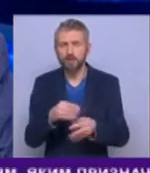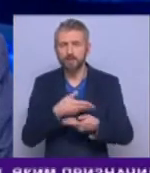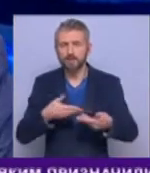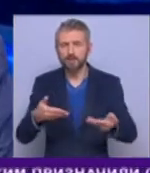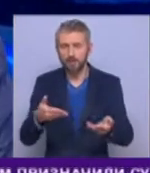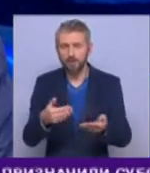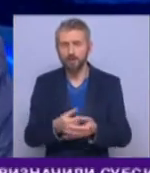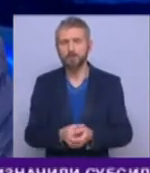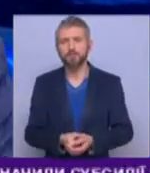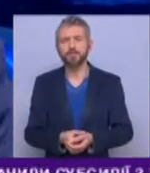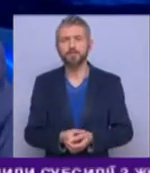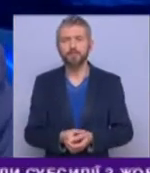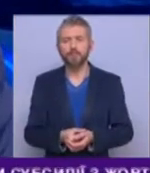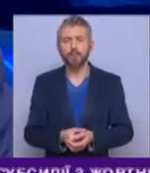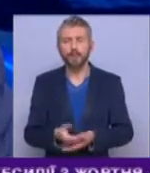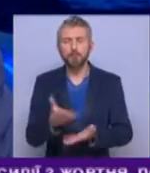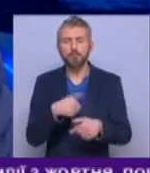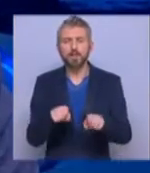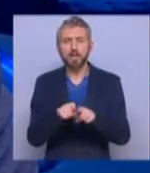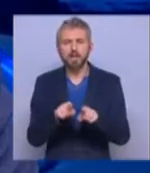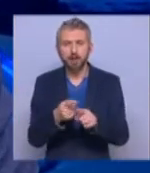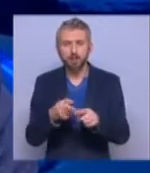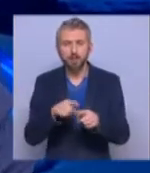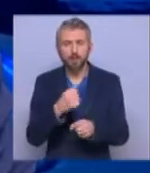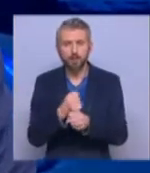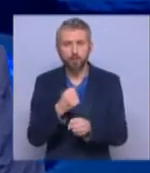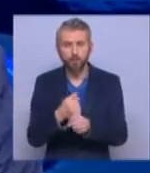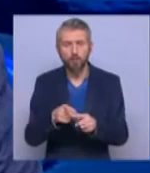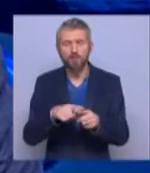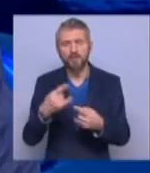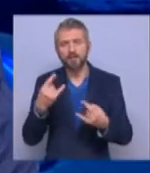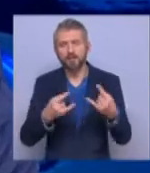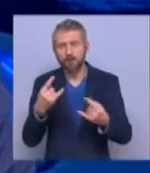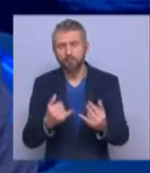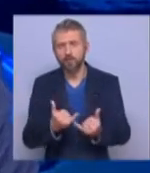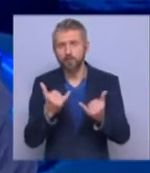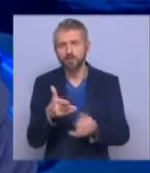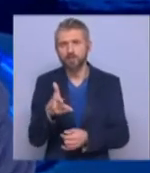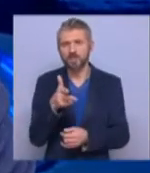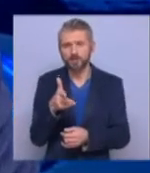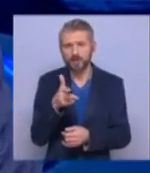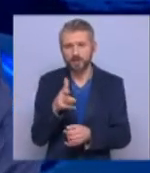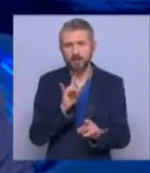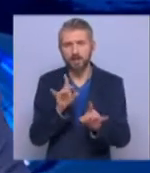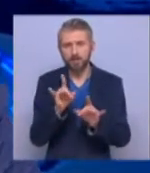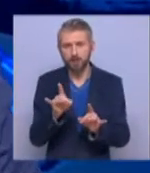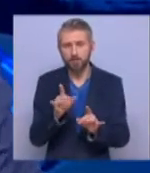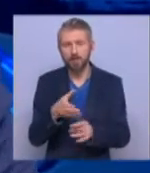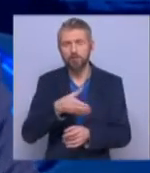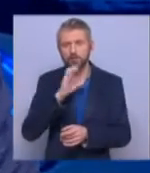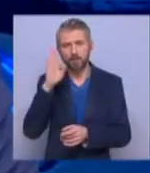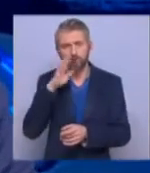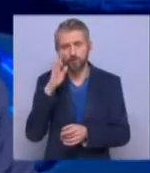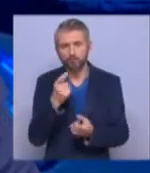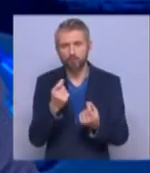нами в контексті живого мовлення. Ми так само це робимо, але це телебачення, шановні, 3 хвилини. Будь ласка, реклама. Ми поп'ємо водички,